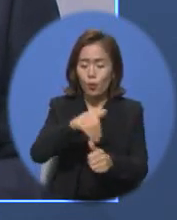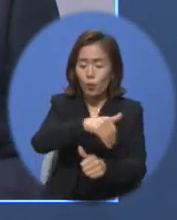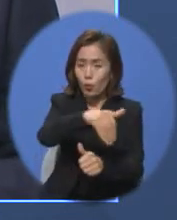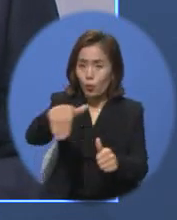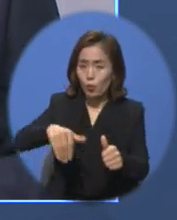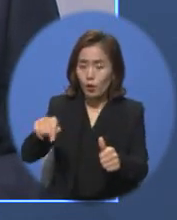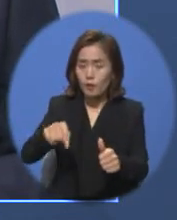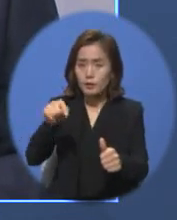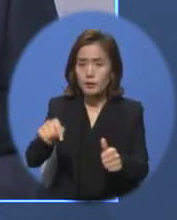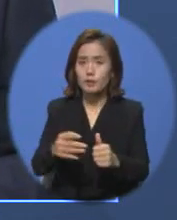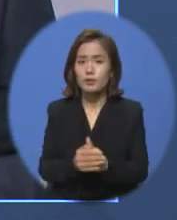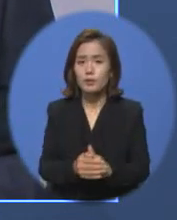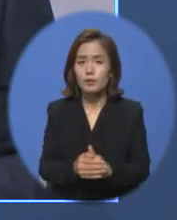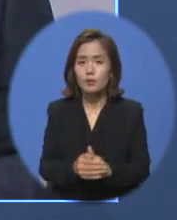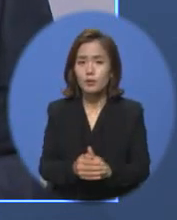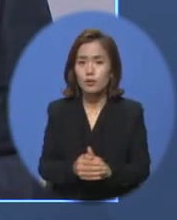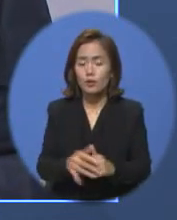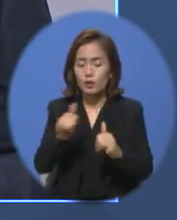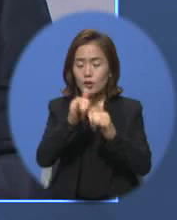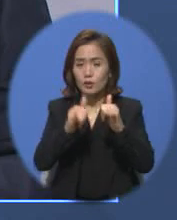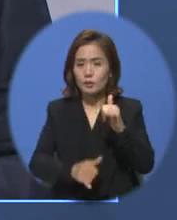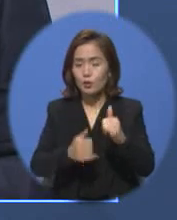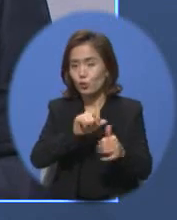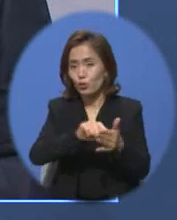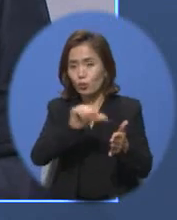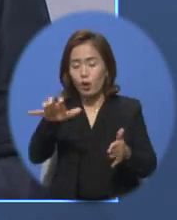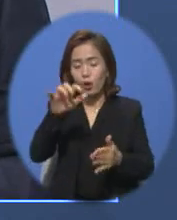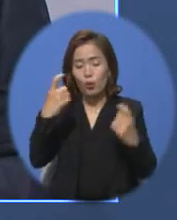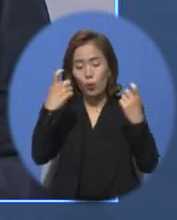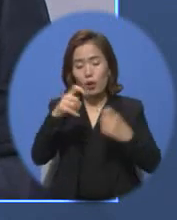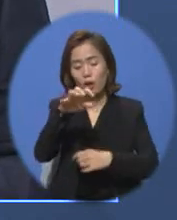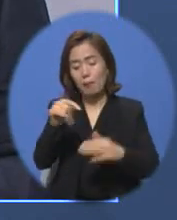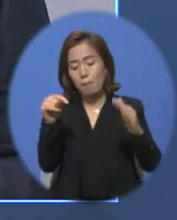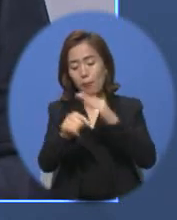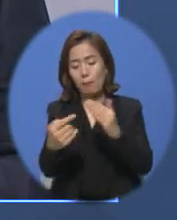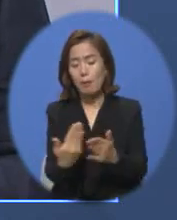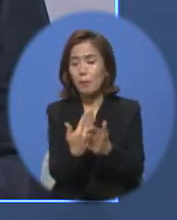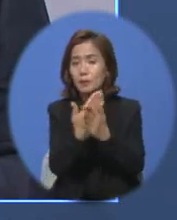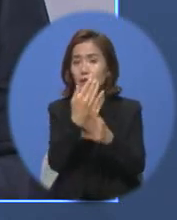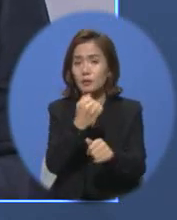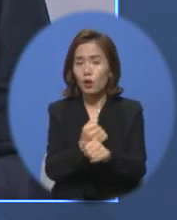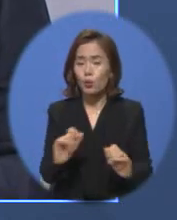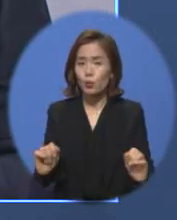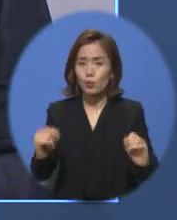김덕령장군묘역일대를 사적지및관광명소로개발하여,